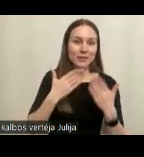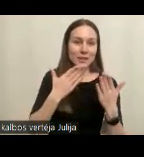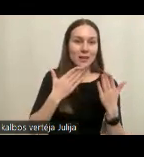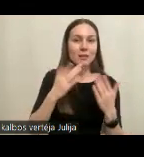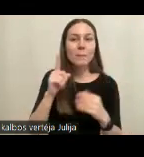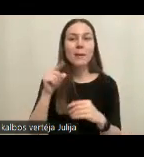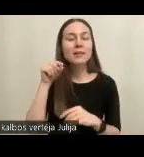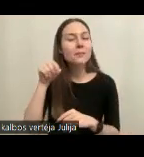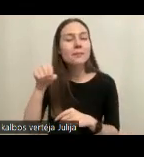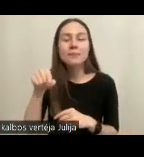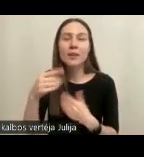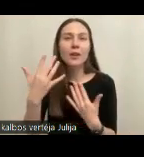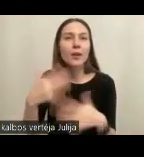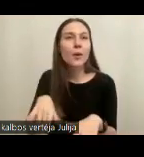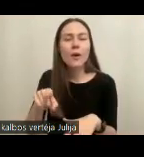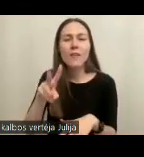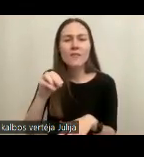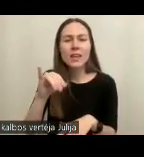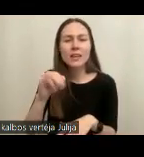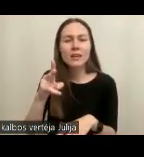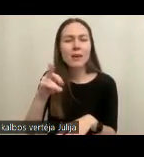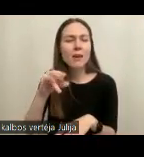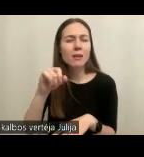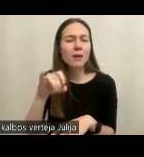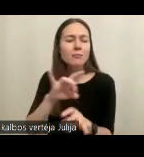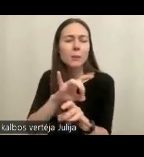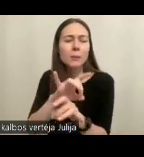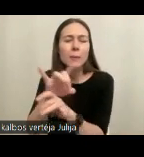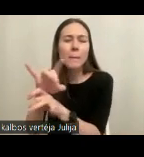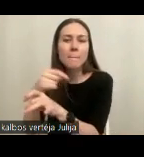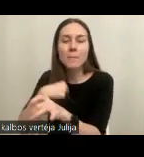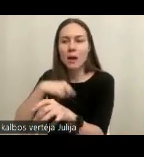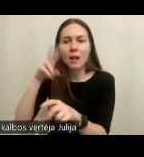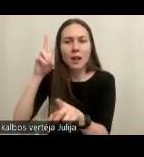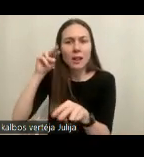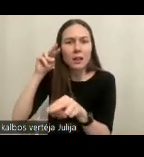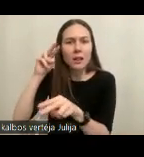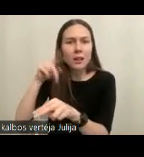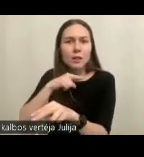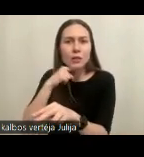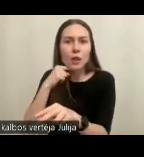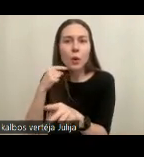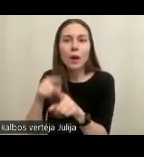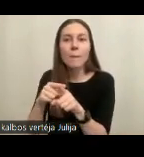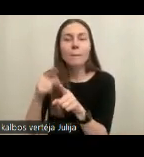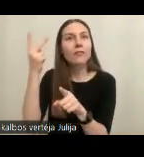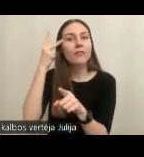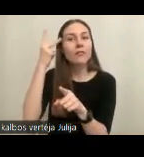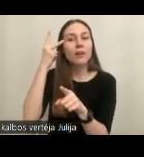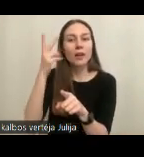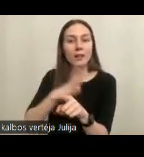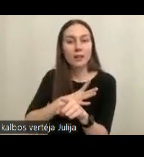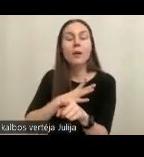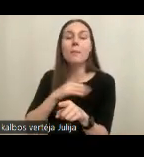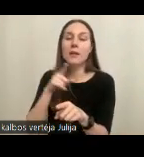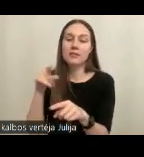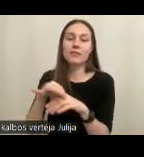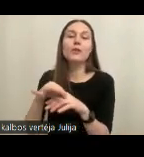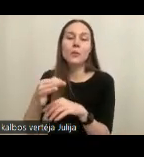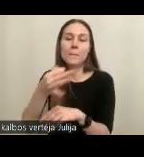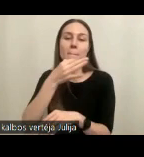daug veikėjų, tiek daug nepažįstamų dalykų, kurių negaliu išsaugoti ir išlaikyti savo galvoje, bet jam labai patinka. Žiūrėjau,